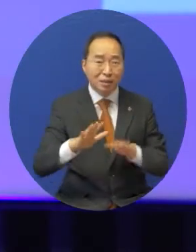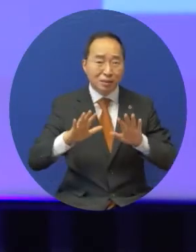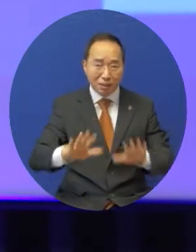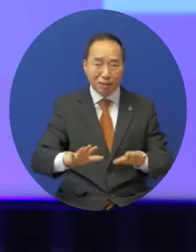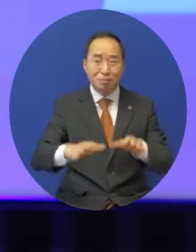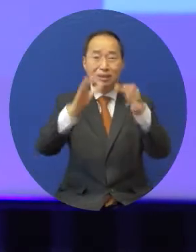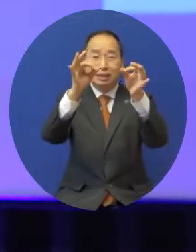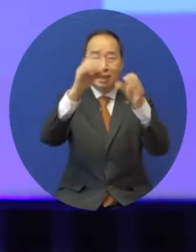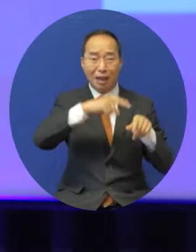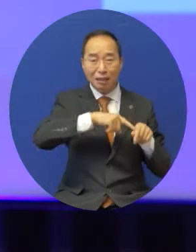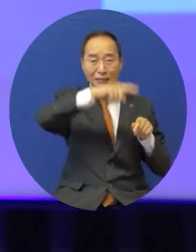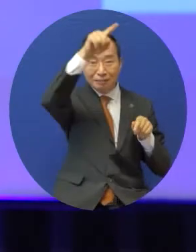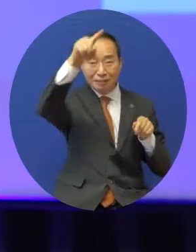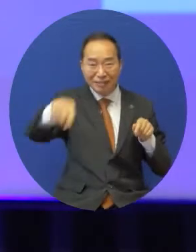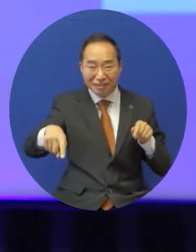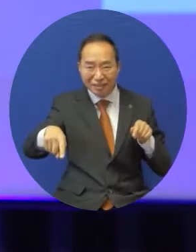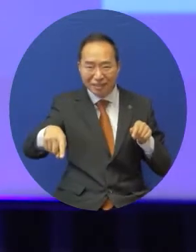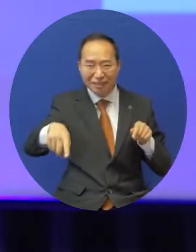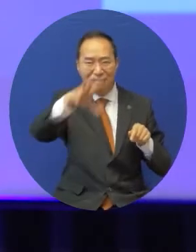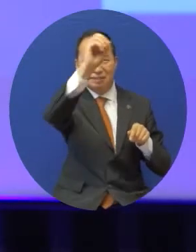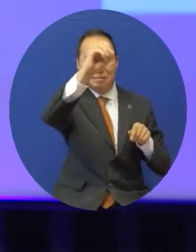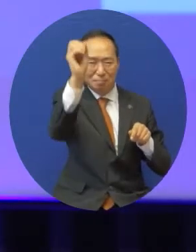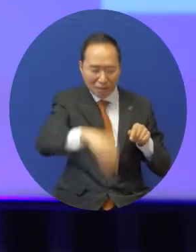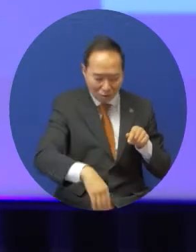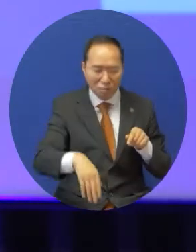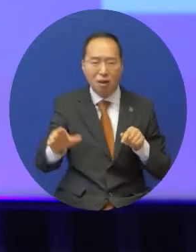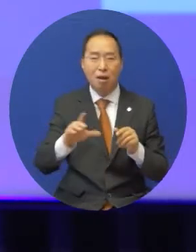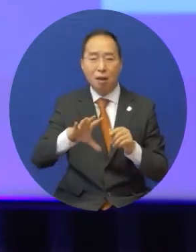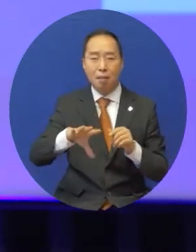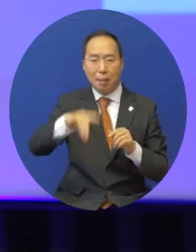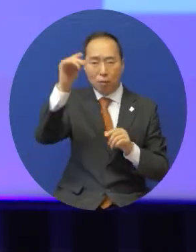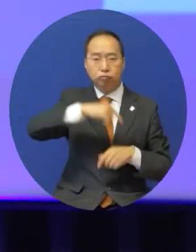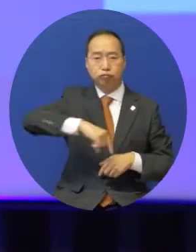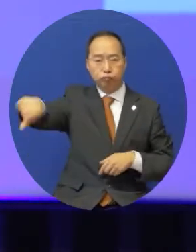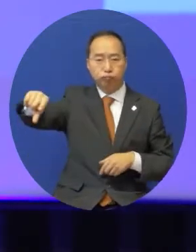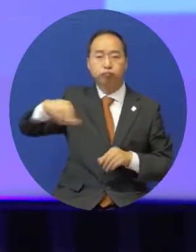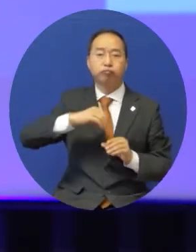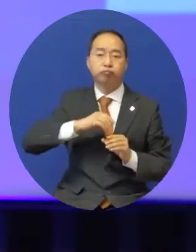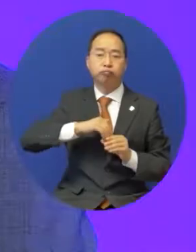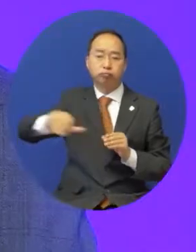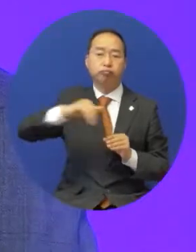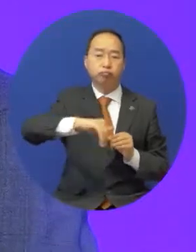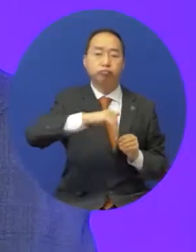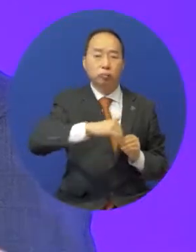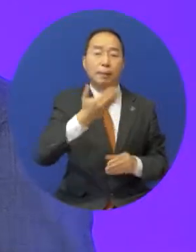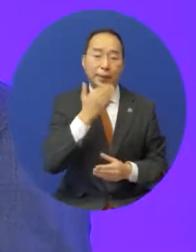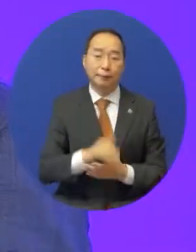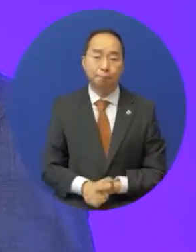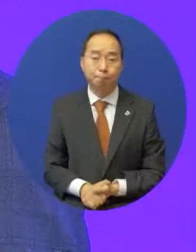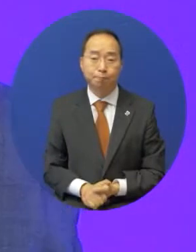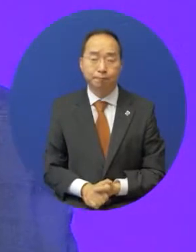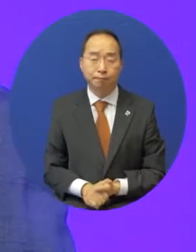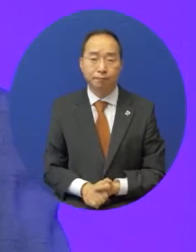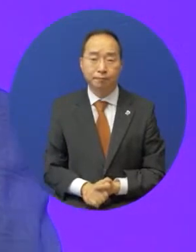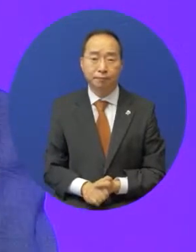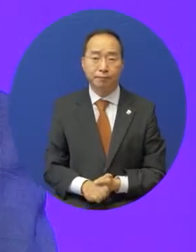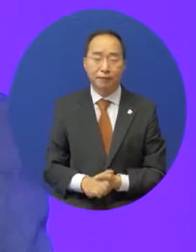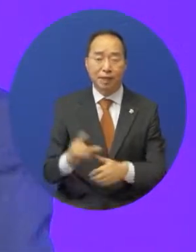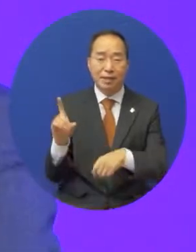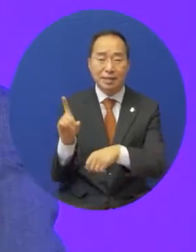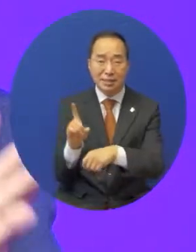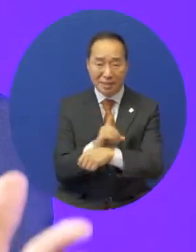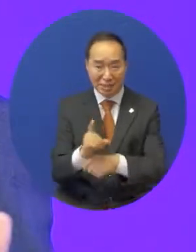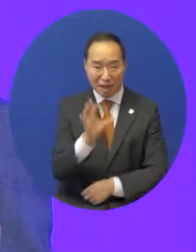전송하는 그러한 시대를 우리가 맞이할 걸로 예측이 되고 있습니다. 그래서 보면 디지털